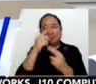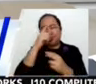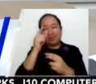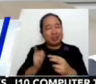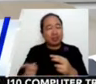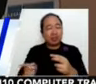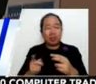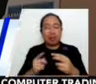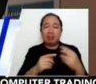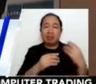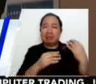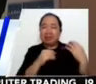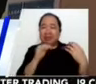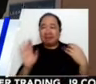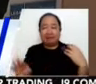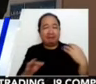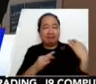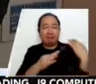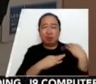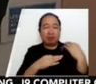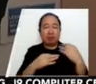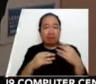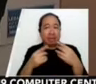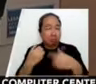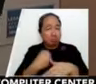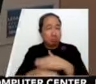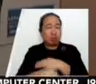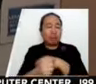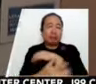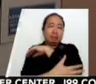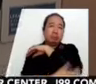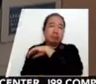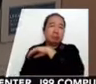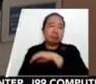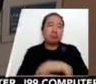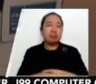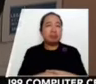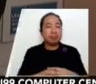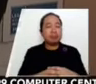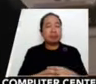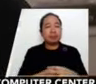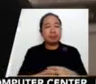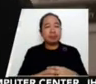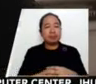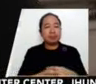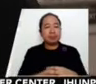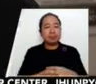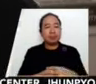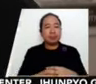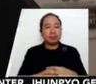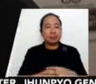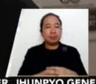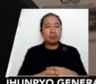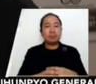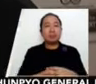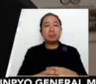sa kahirapan. Para sa GMA Integrated News, John Consulta, nakatutok 24 oras.